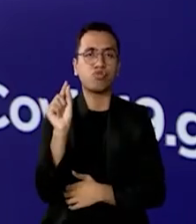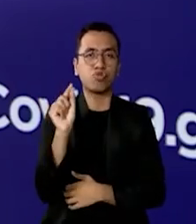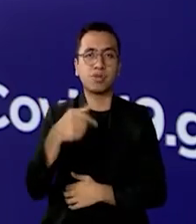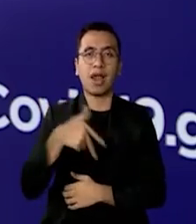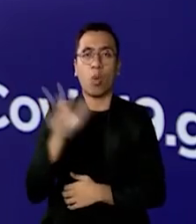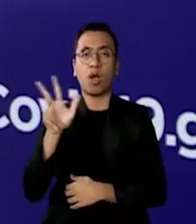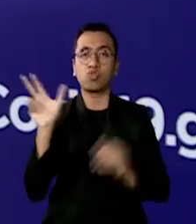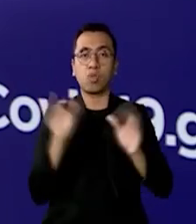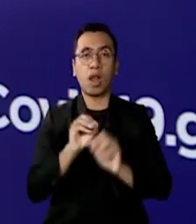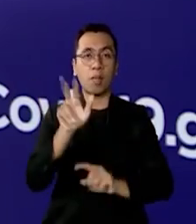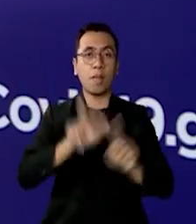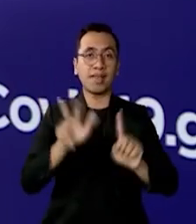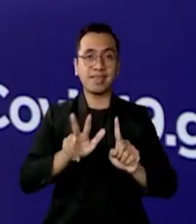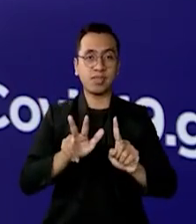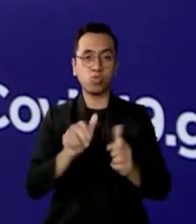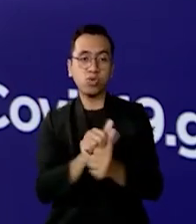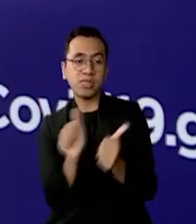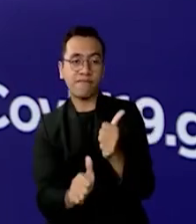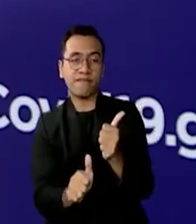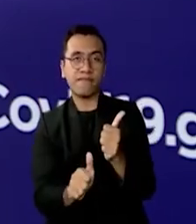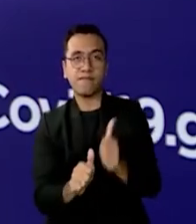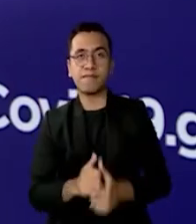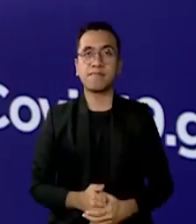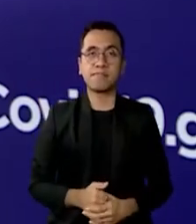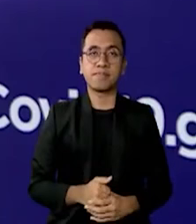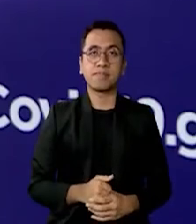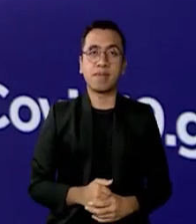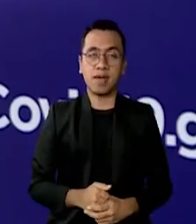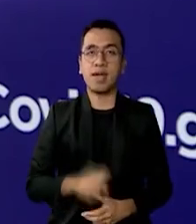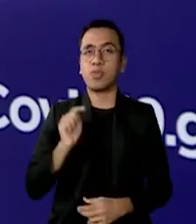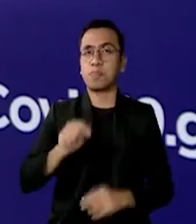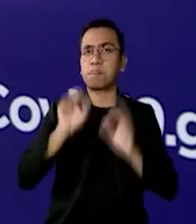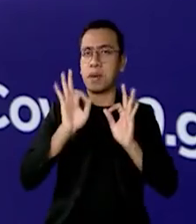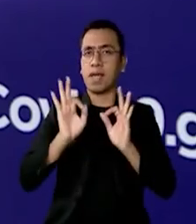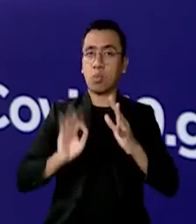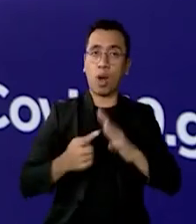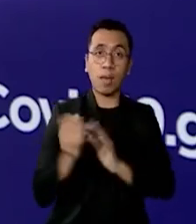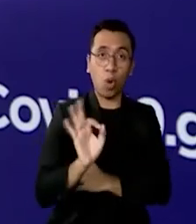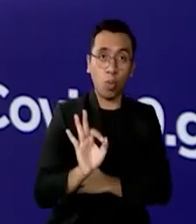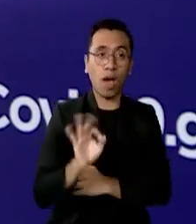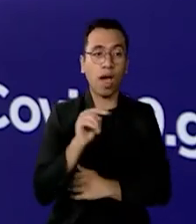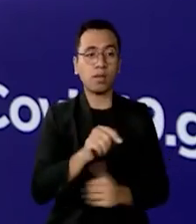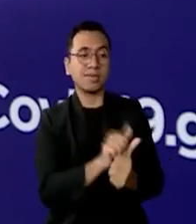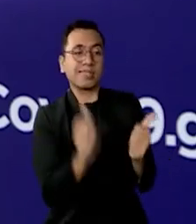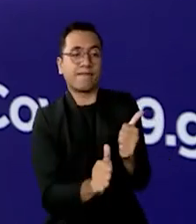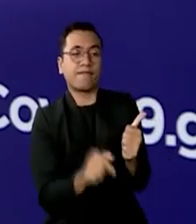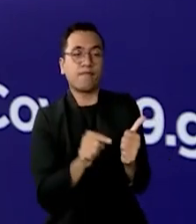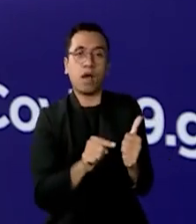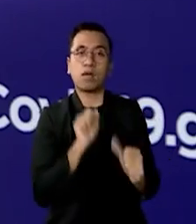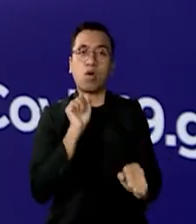18 orang walaupun to staf karena kan kalau pendidikan Belum dimulai ya Nah itu juga akan menjadi bahan evaluasi